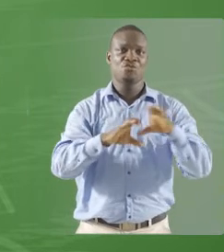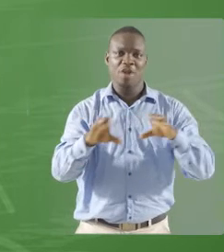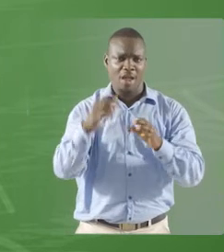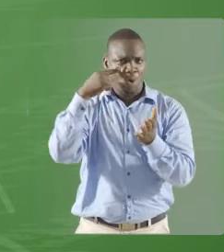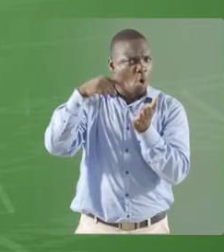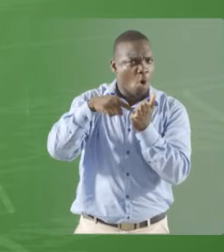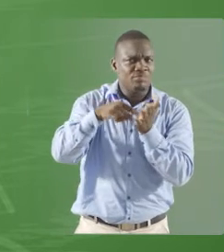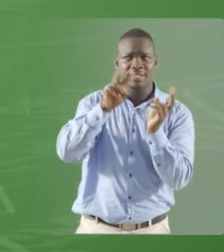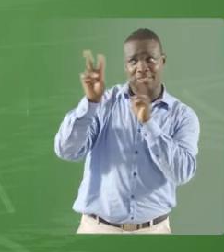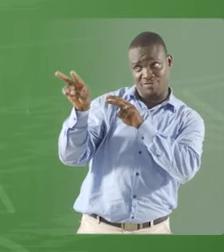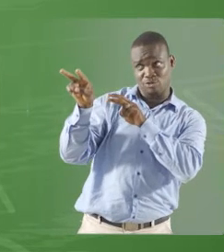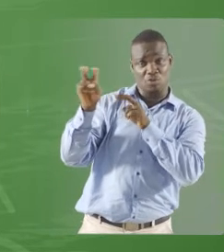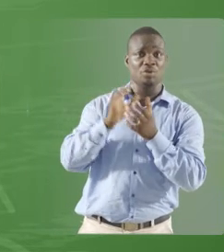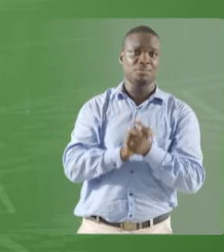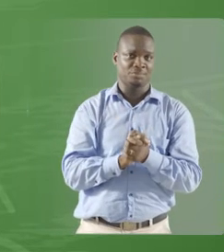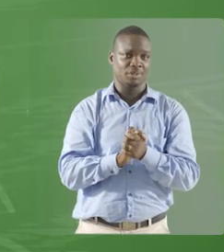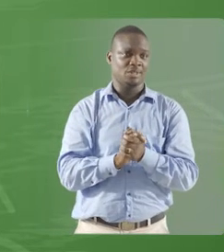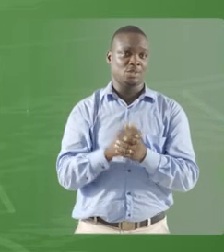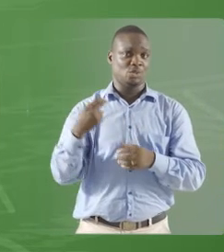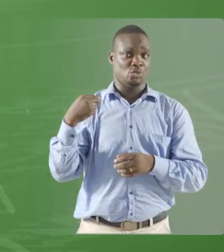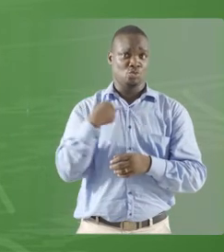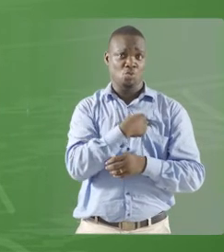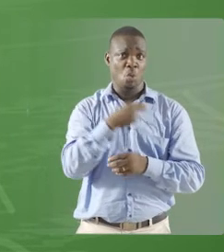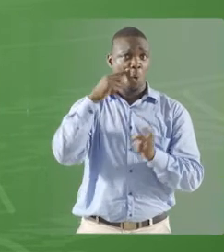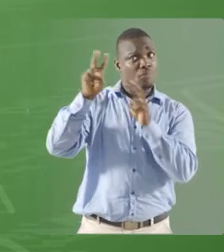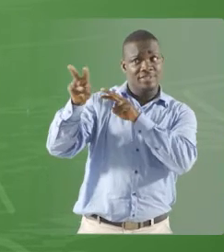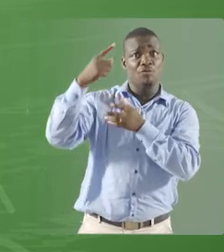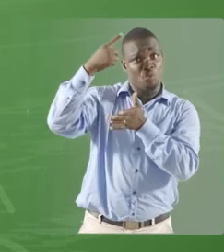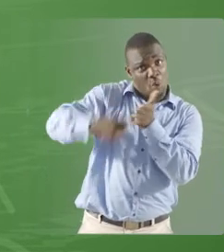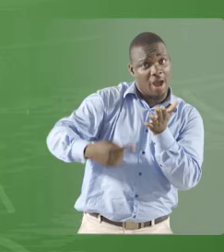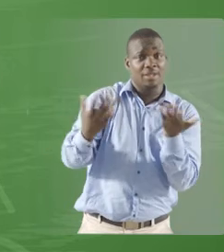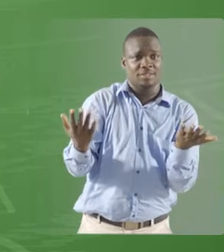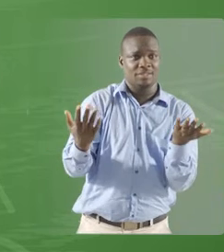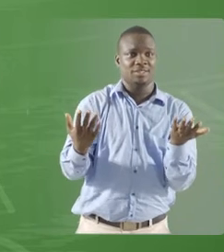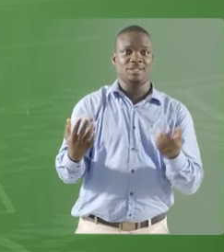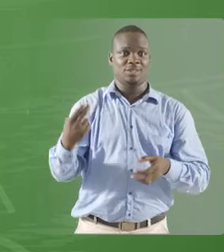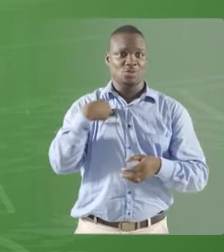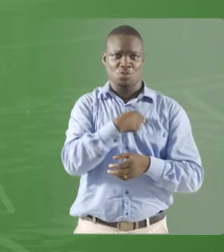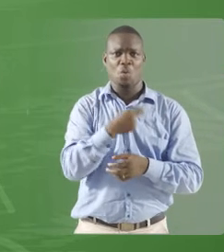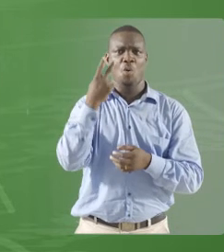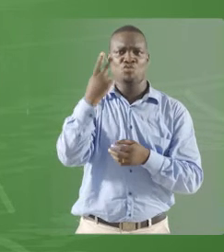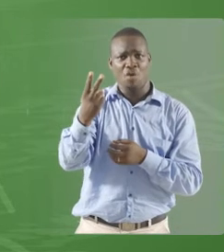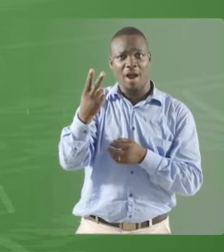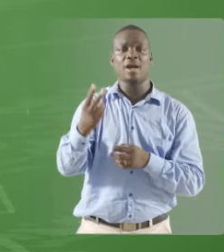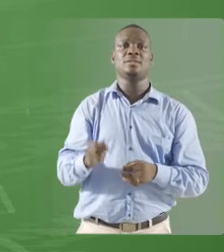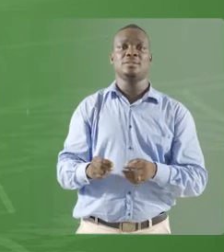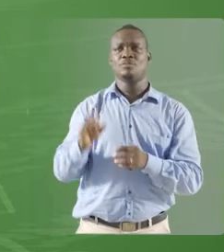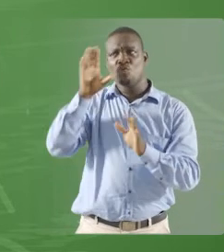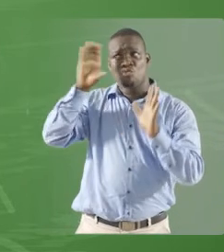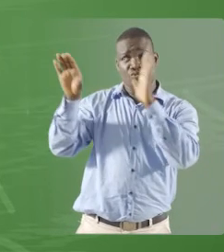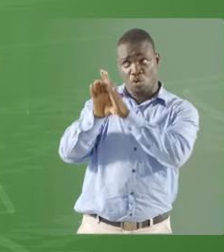observation. Alors, qu'est-ce que nous allons observer ici? Nous allons observer, bien évidemment, un